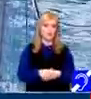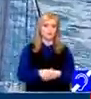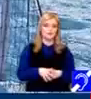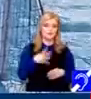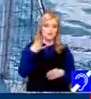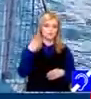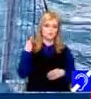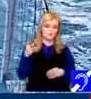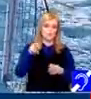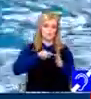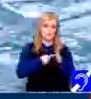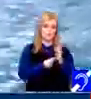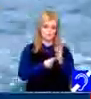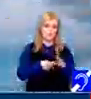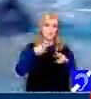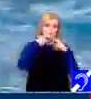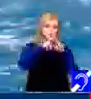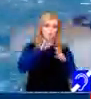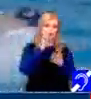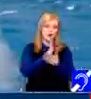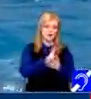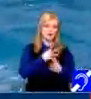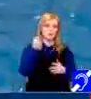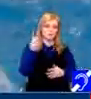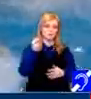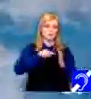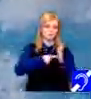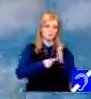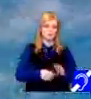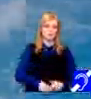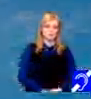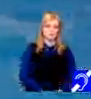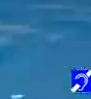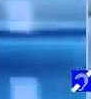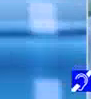puncte, în timp ce Steaua are 12 puncte.